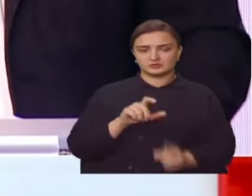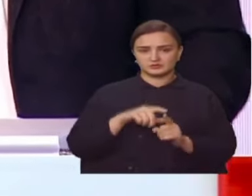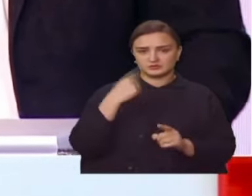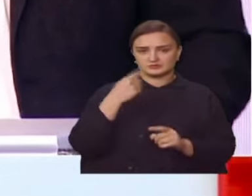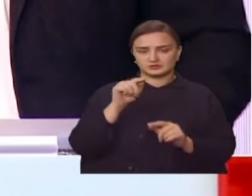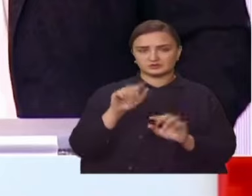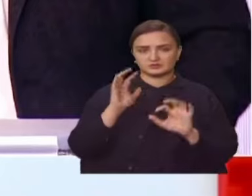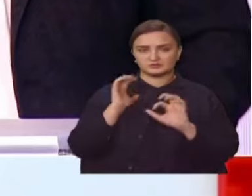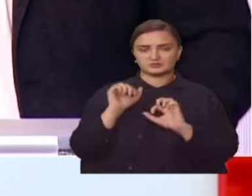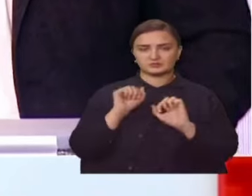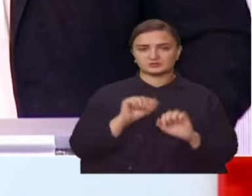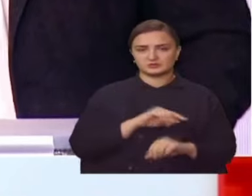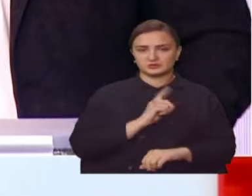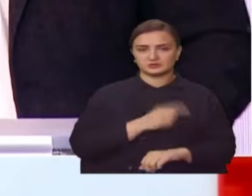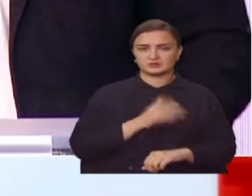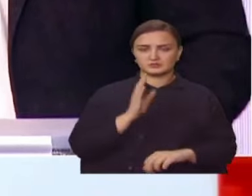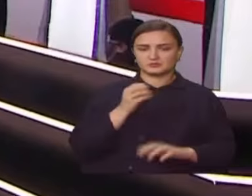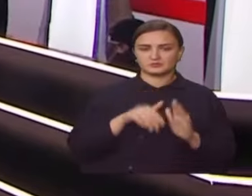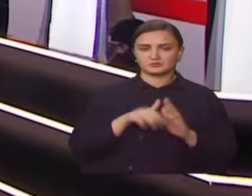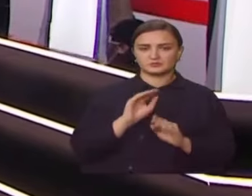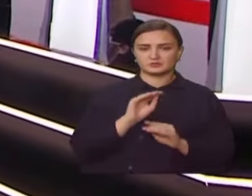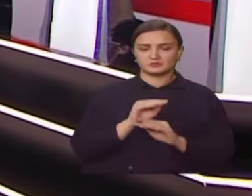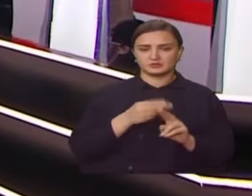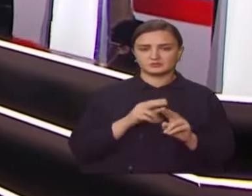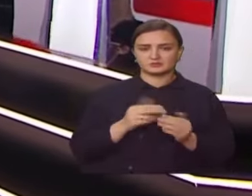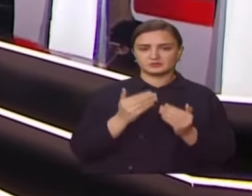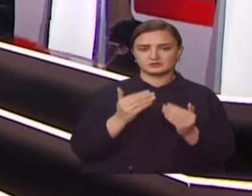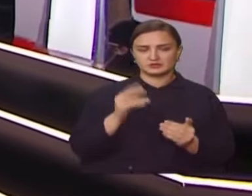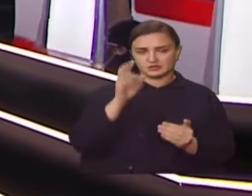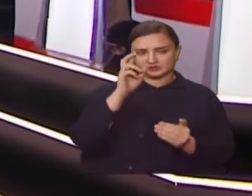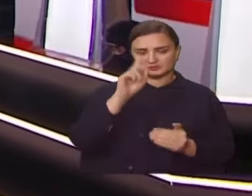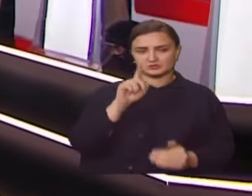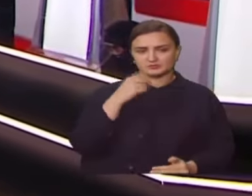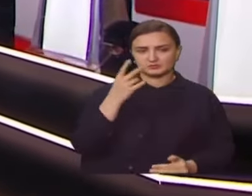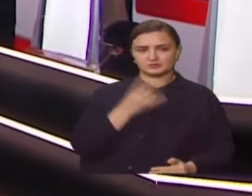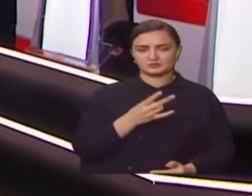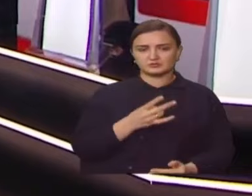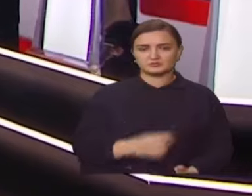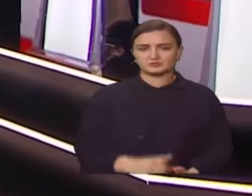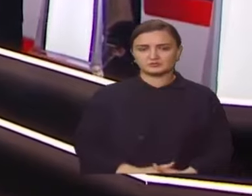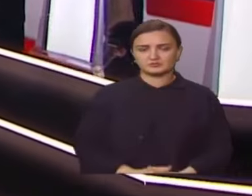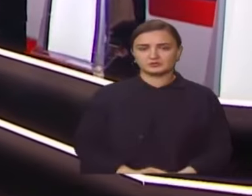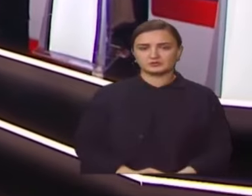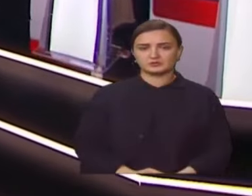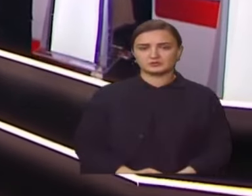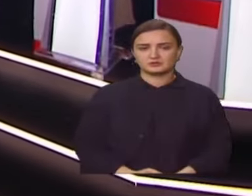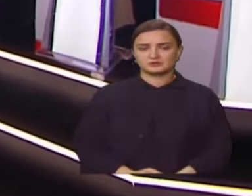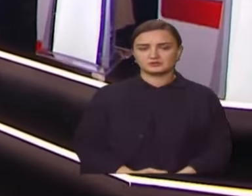ეს მხარდაჭერა გაძლიერდება და კიდევ უფრო გაიზრდება და ამისთვის ხელისუფლება რა თქმა უნდა შესაბამის რაციონალურად. მადლობა ბატონ